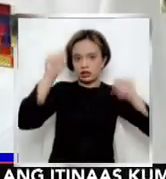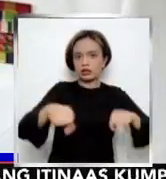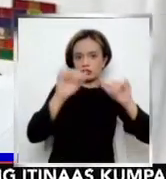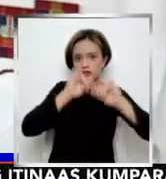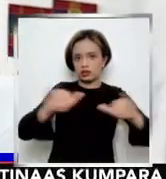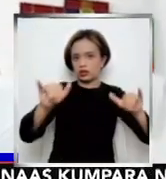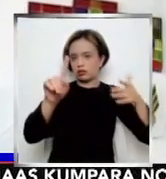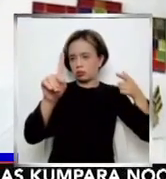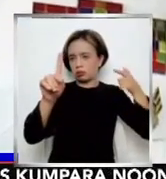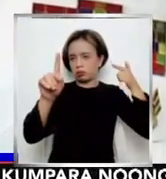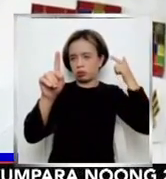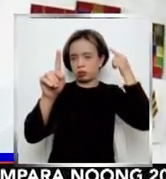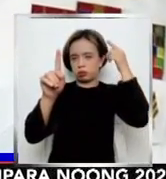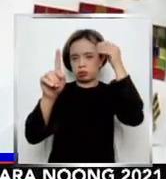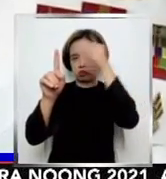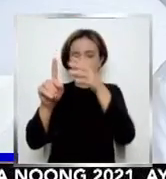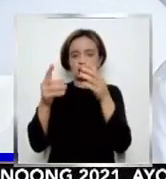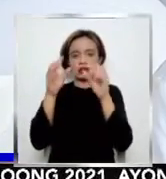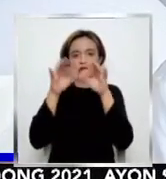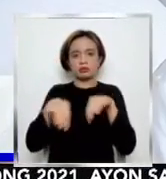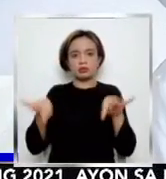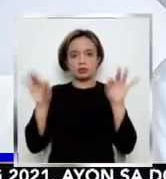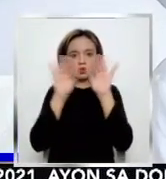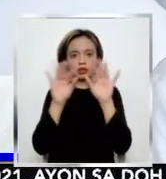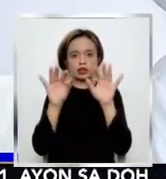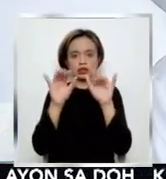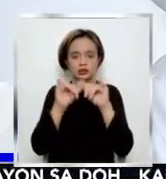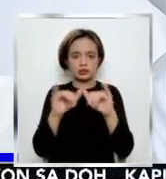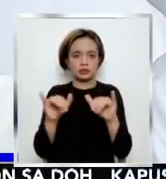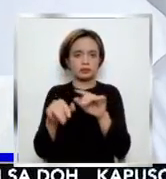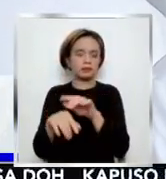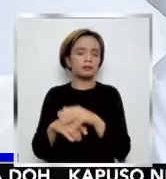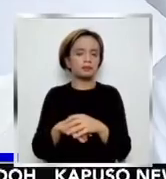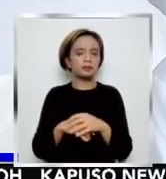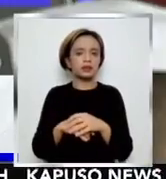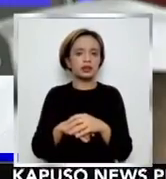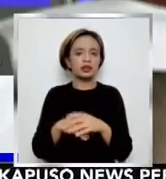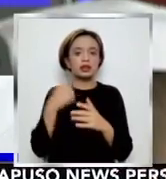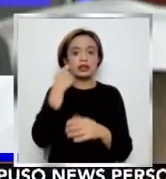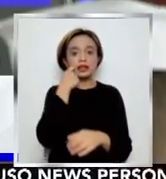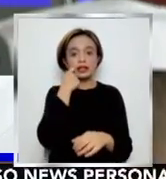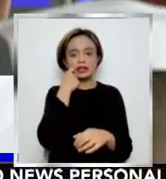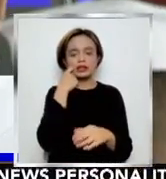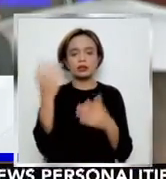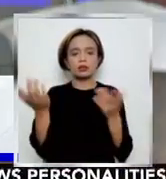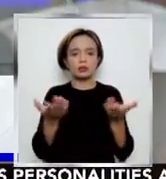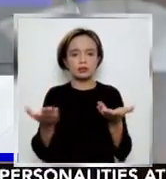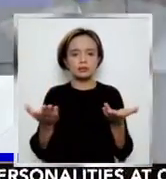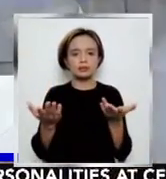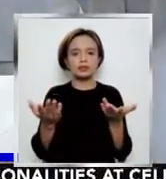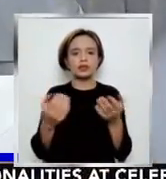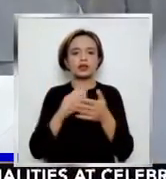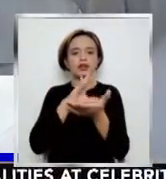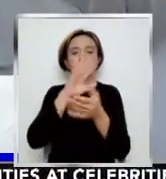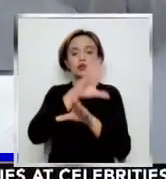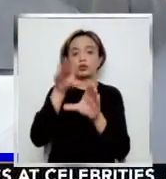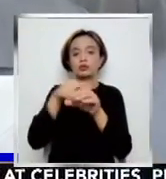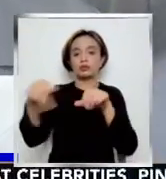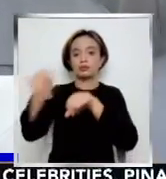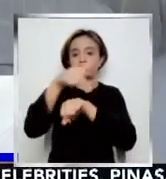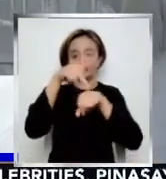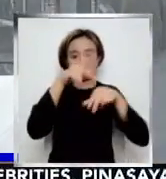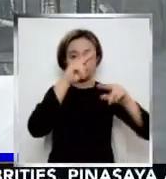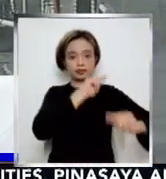as long as target acquisition is accurate. Kanina, formal silang kinumisyon sa serbisyo bilang bahagi ng Philippine Navy matapos ang dalawang buwang